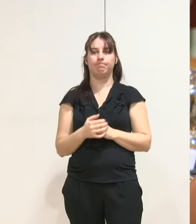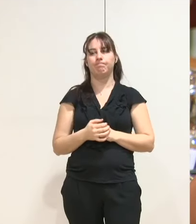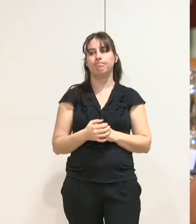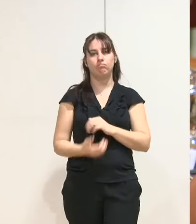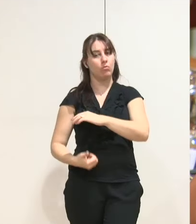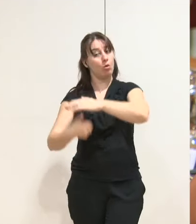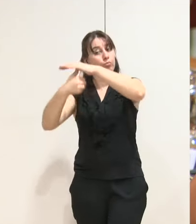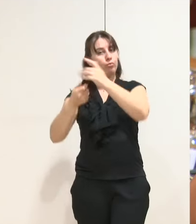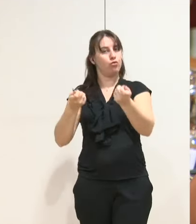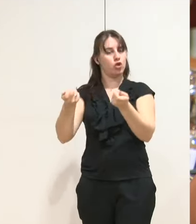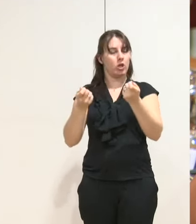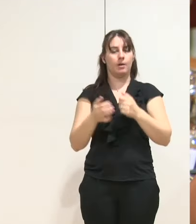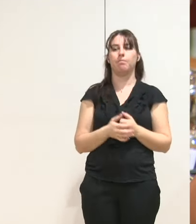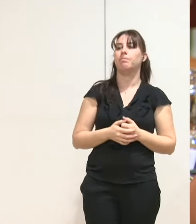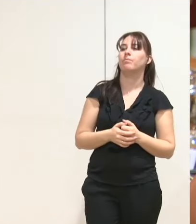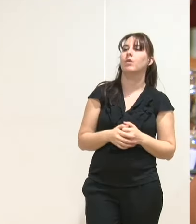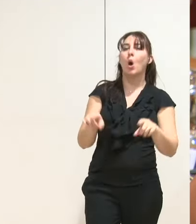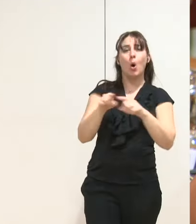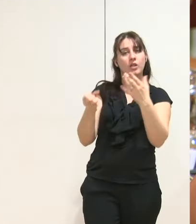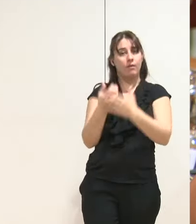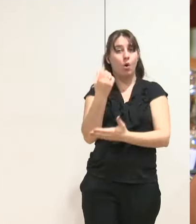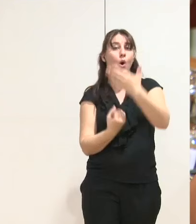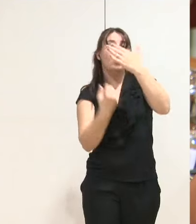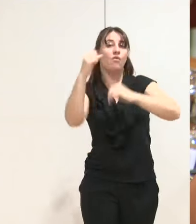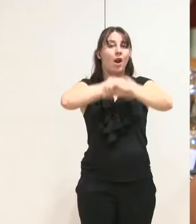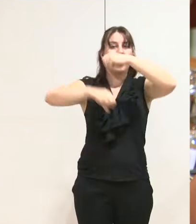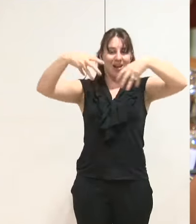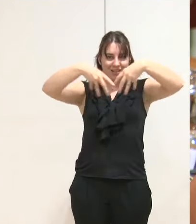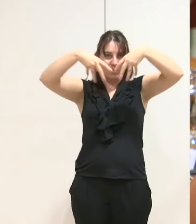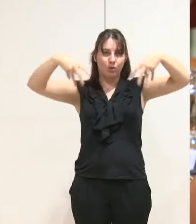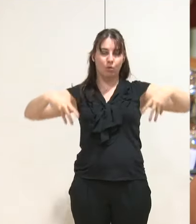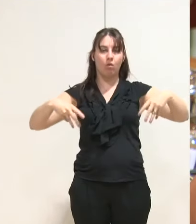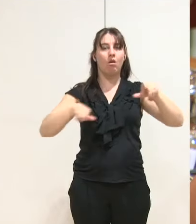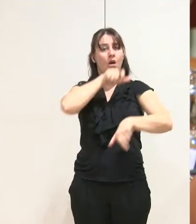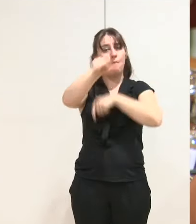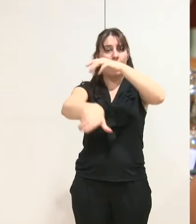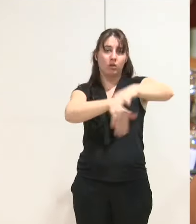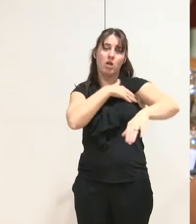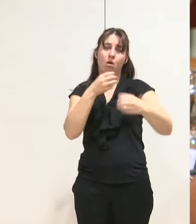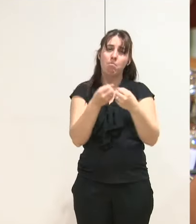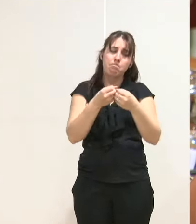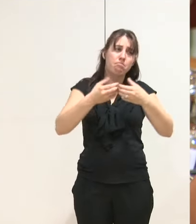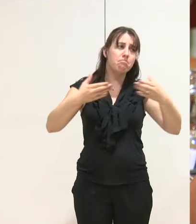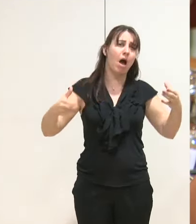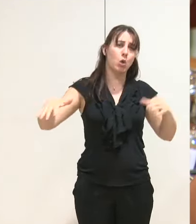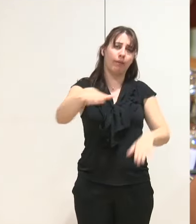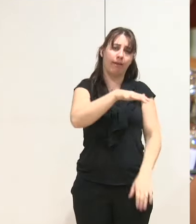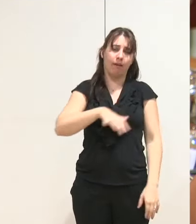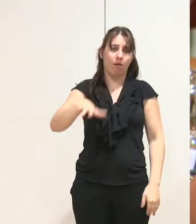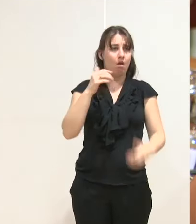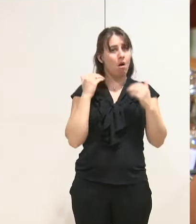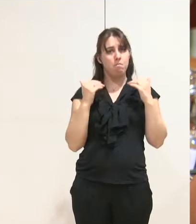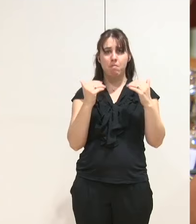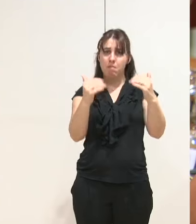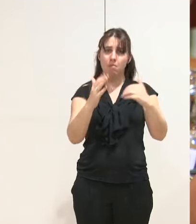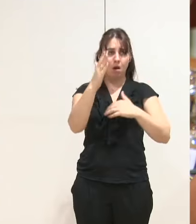que cette nouvelle organisation se fait en fait pour les agents pour la grande très grande majorité des agents sans changement ni